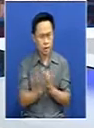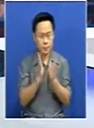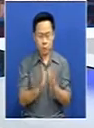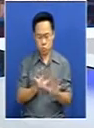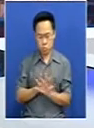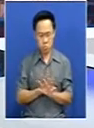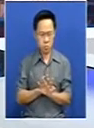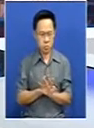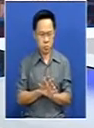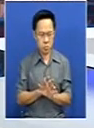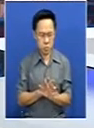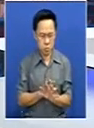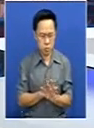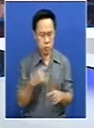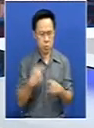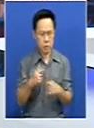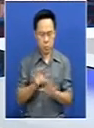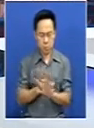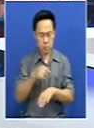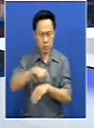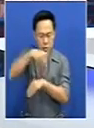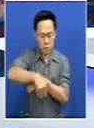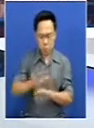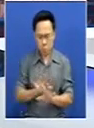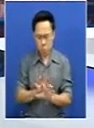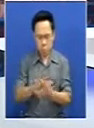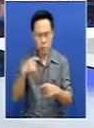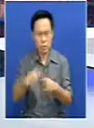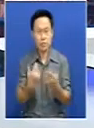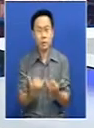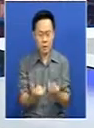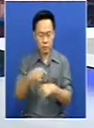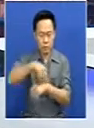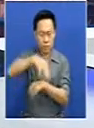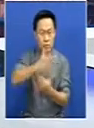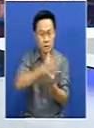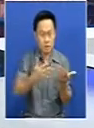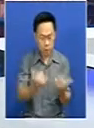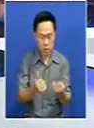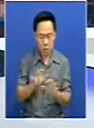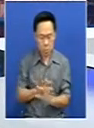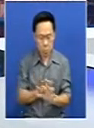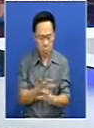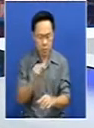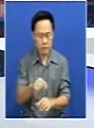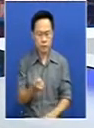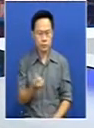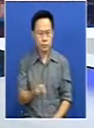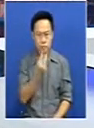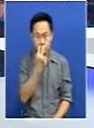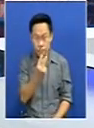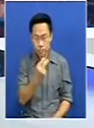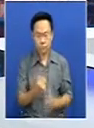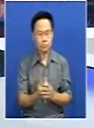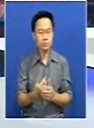นไปอัดกันอยู่นะยิ่งเย็นๆนี่ยิ่งเดินไม่ได้เลยอ่ะ โดยเฉพาะช่วงเวลานี้แหละฮะวันนี้วันสุดท้ายด้วยครับเดี๋ยวติดตามบรรยากาศสดๆครับกับคุณ